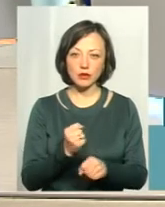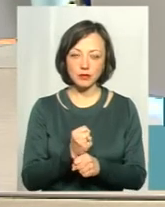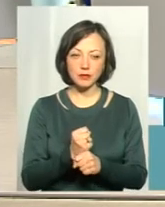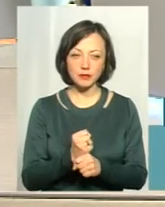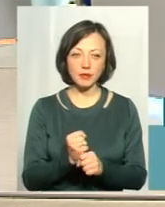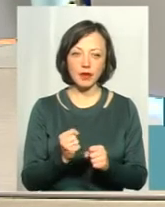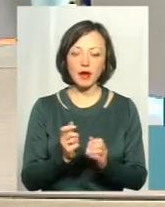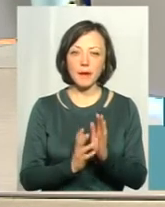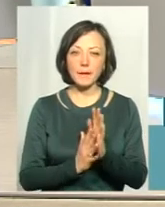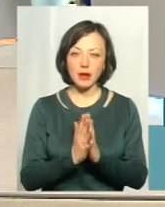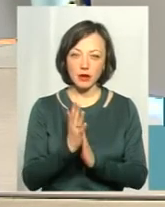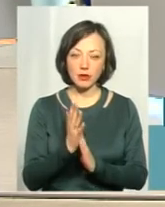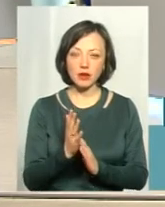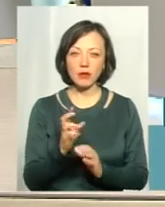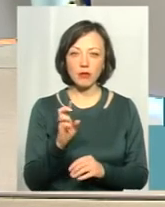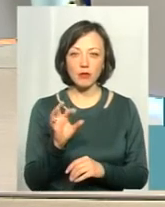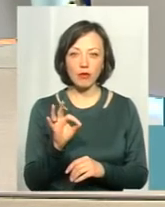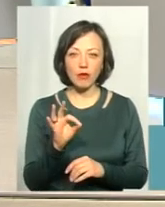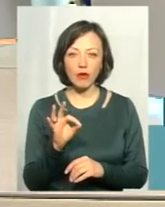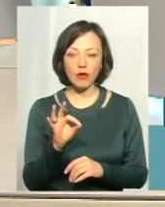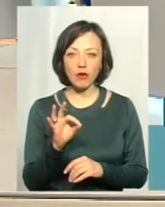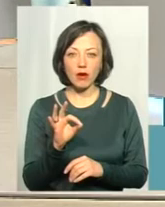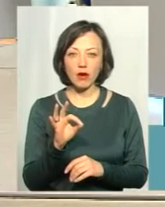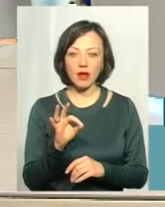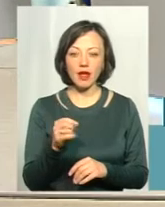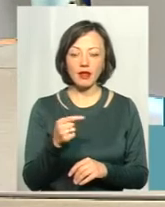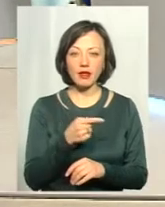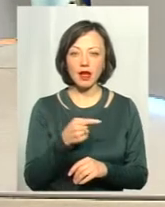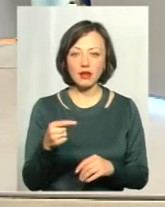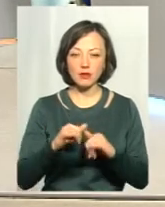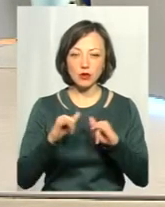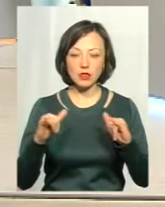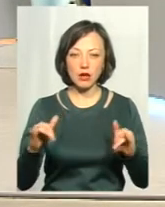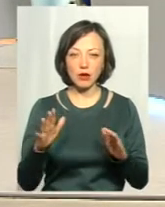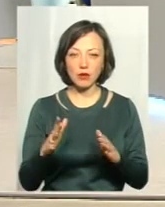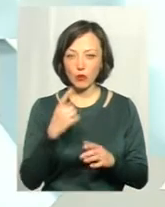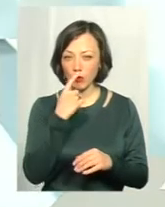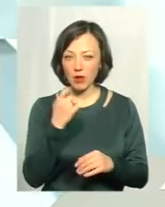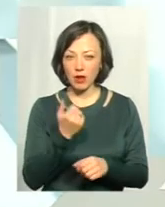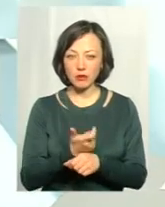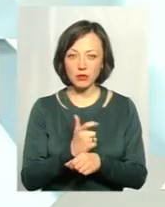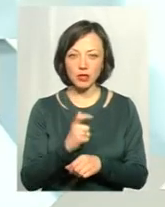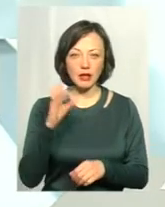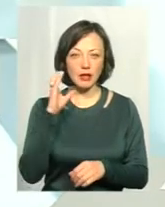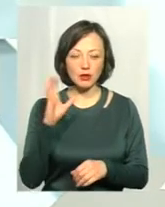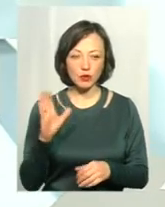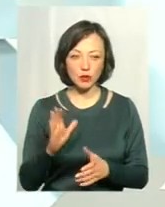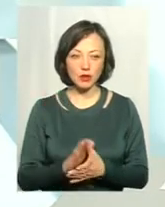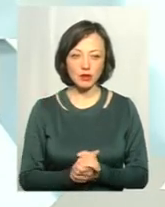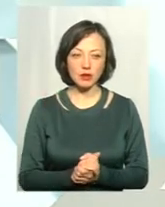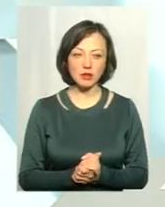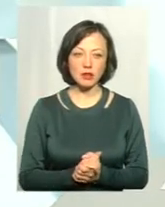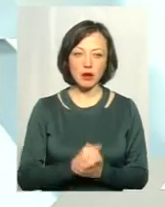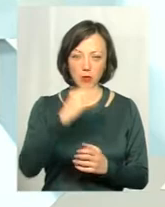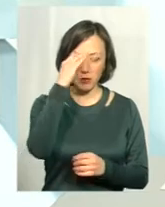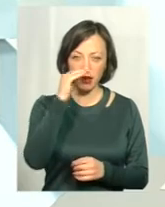Вони переростають. Да, бо він, негативізм зростає, і він буде впиратися, більше не слухатися